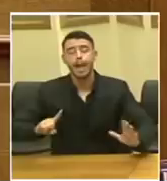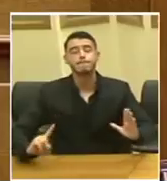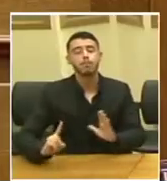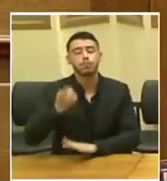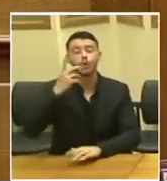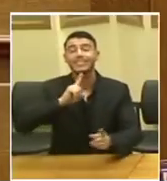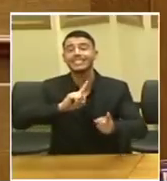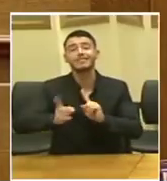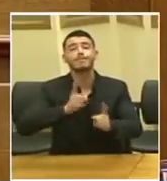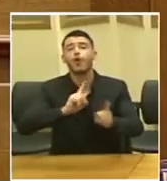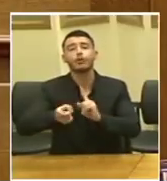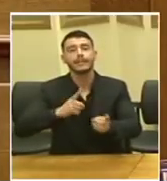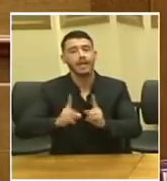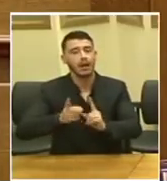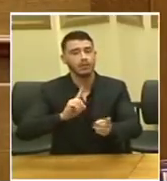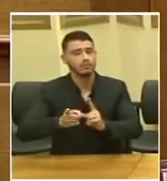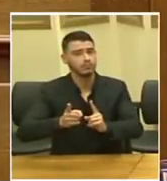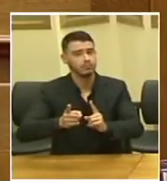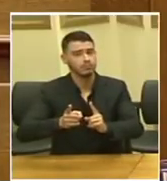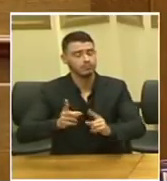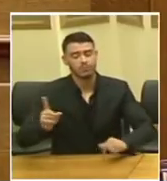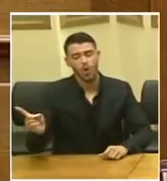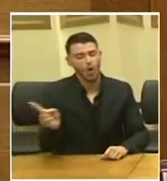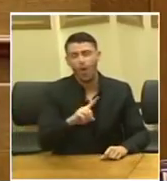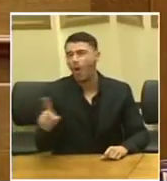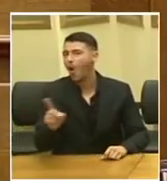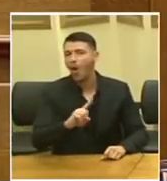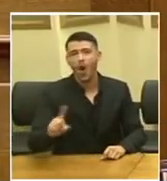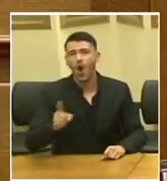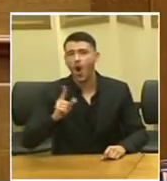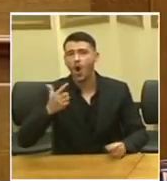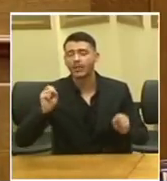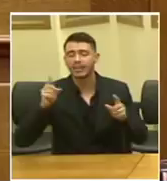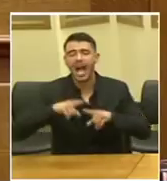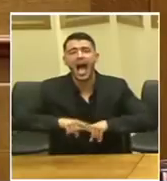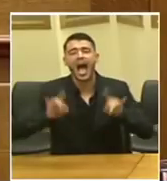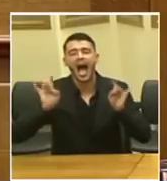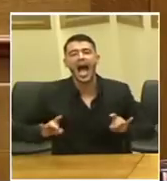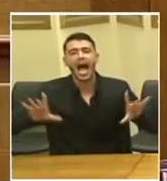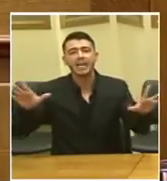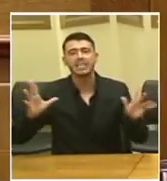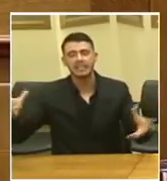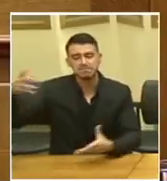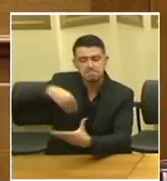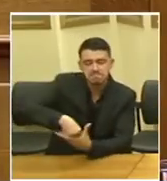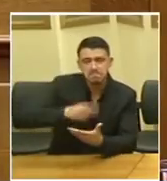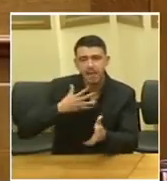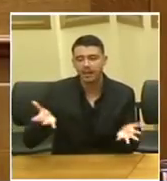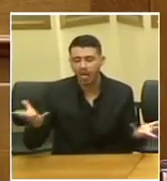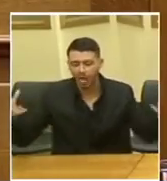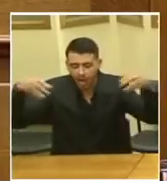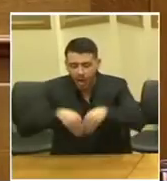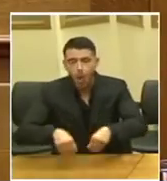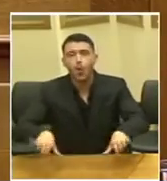τέτοιου είδους που γίνεται όχι με εξωτερικούς συνεργάτες, που δεν γίνεται με γριλάκηδες και πράκτορες της